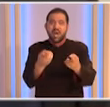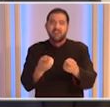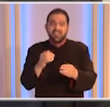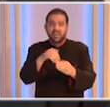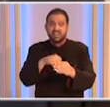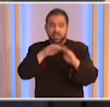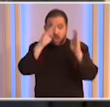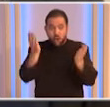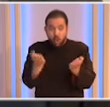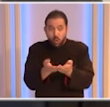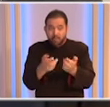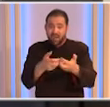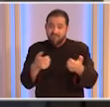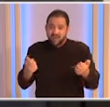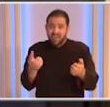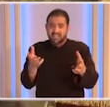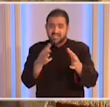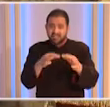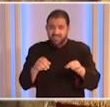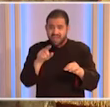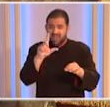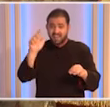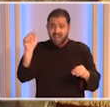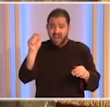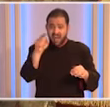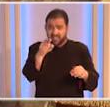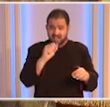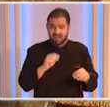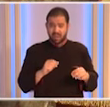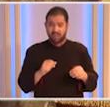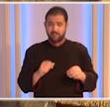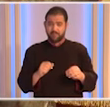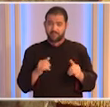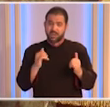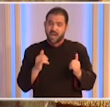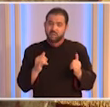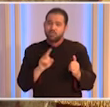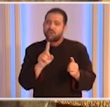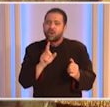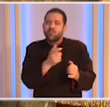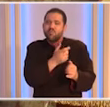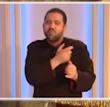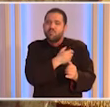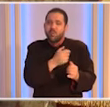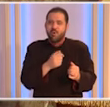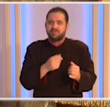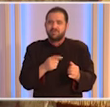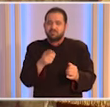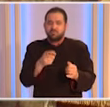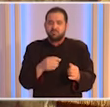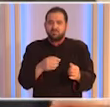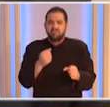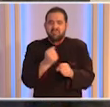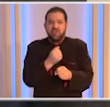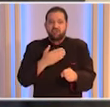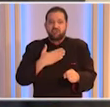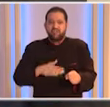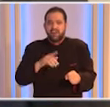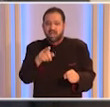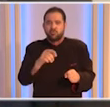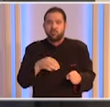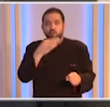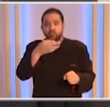să ai parte de contribuție, să spui că mi se datorează și mie, atunci nu poți să-ți permiți tu să faci ce vrei. Spune